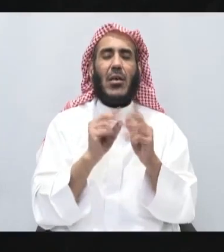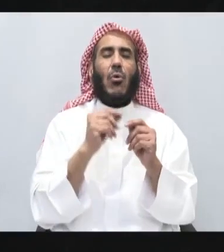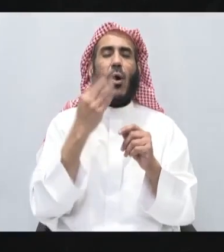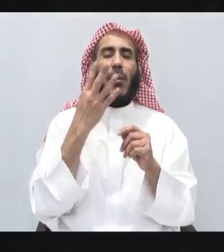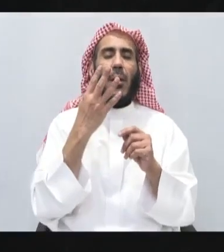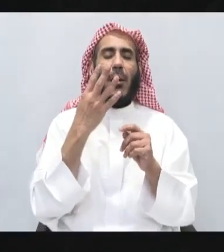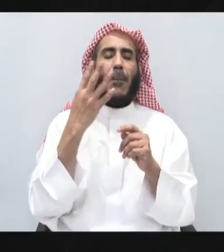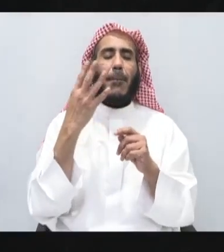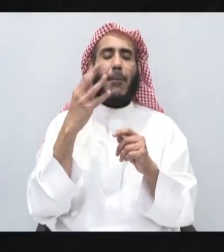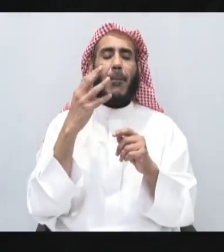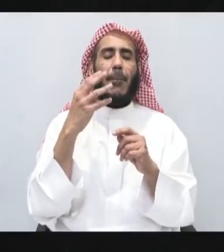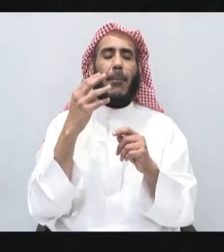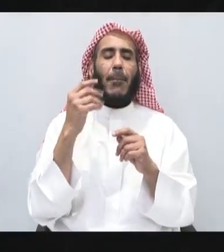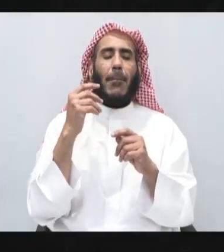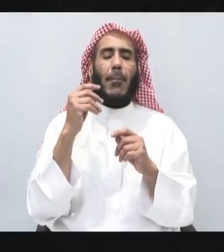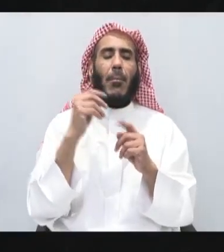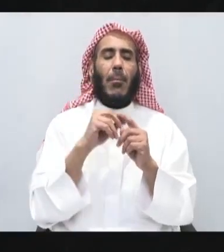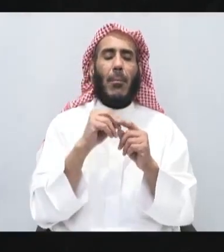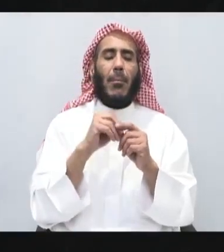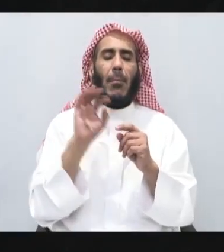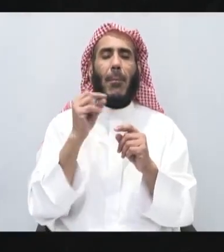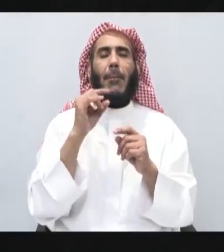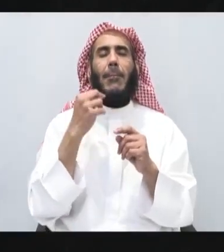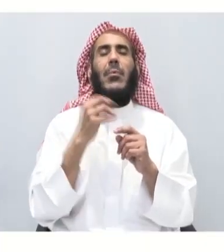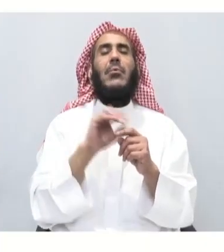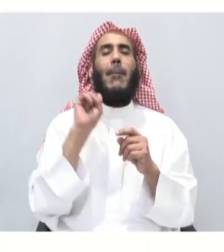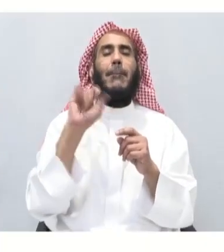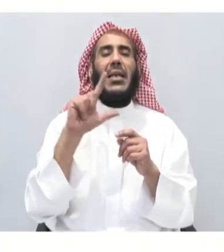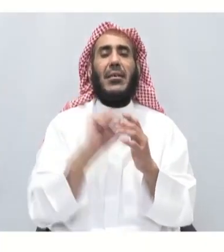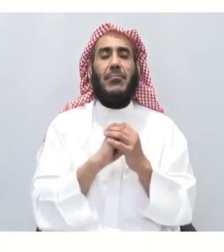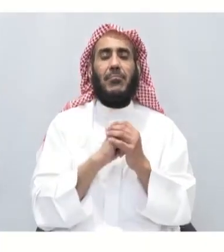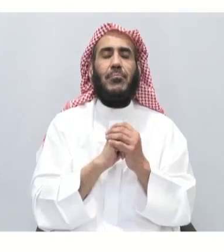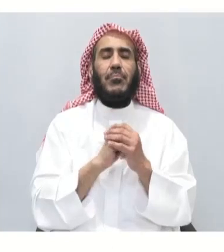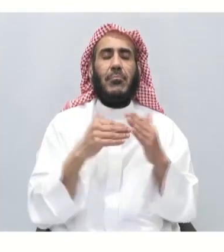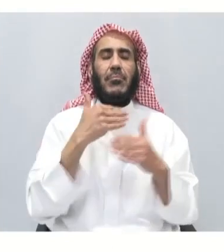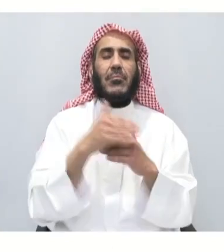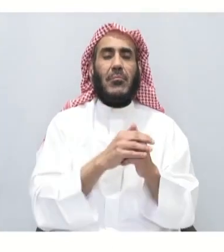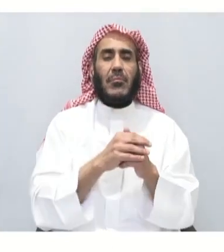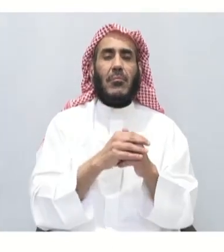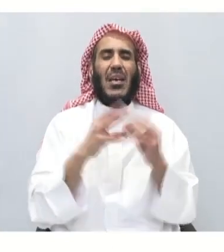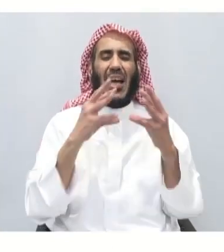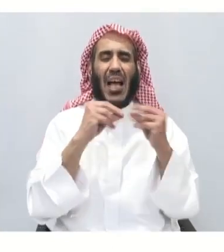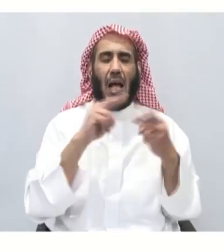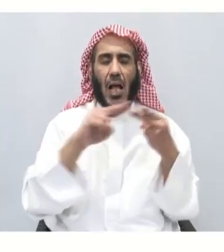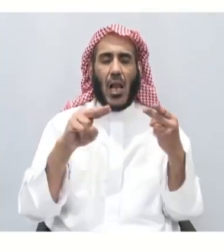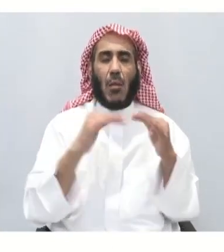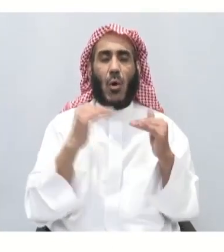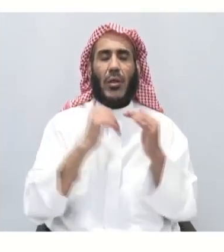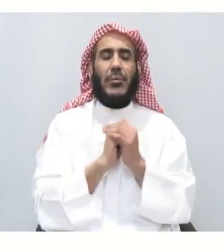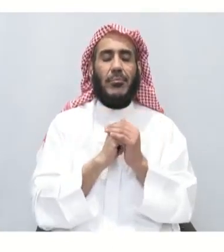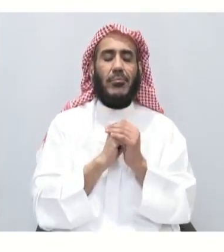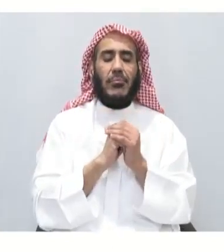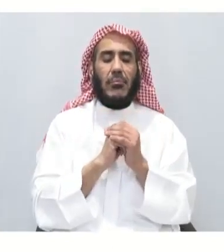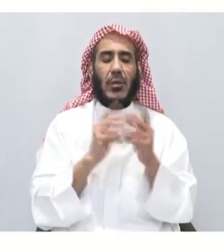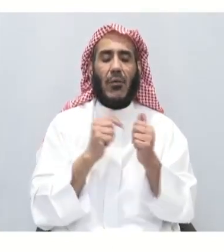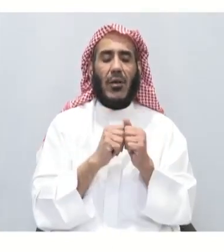ورب من 4 صحيح ملي بعد ذلك احل المعادله